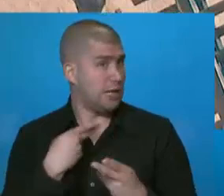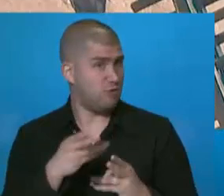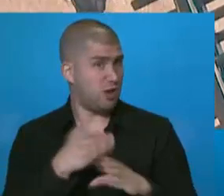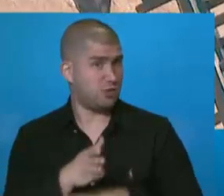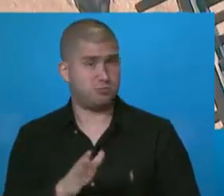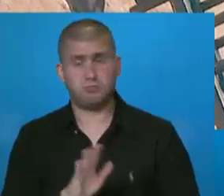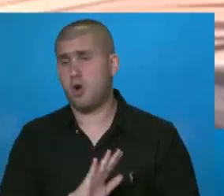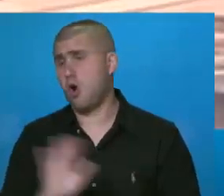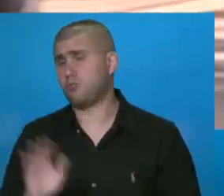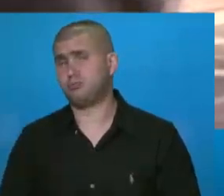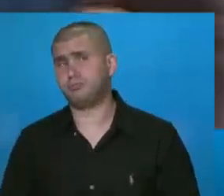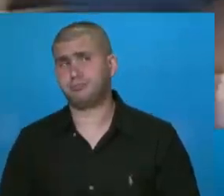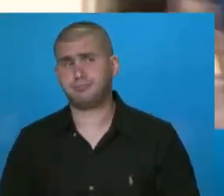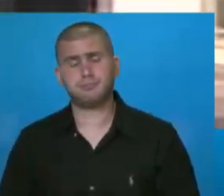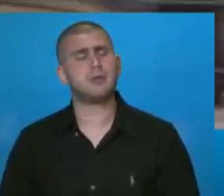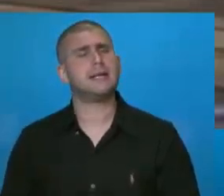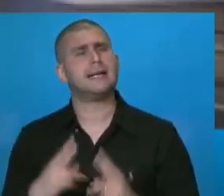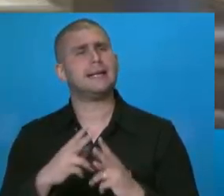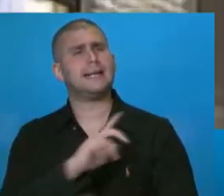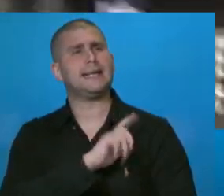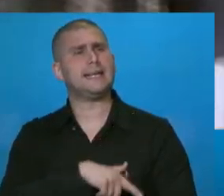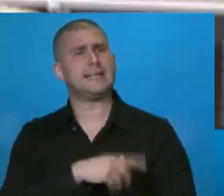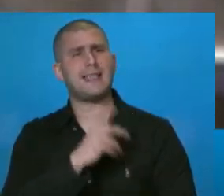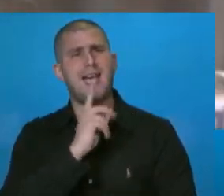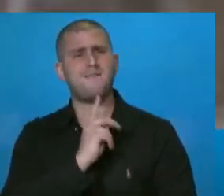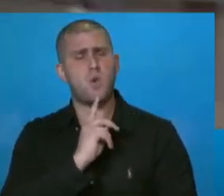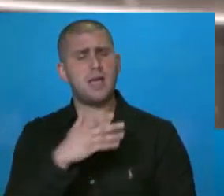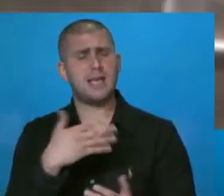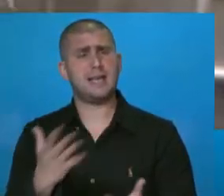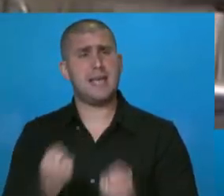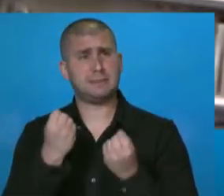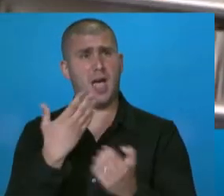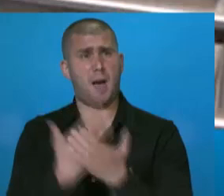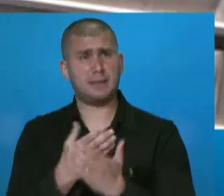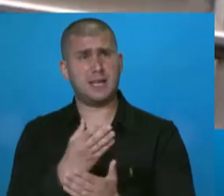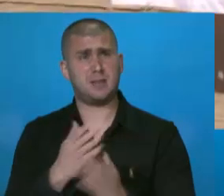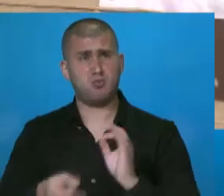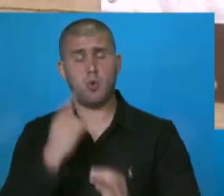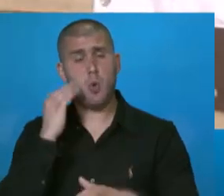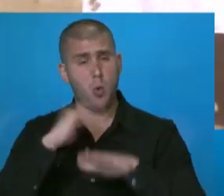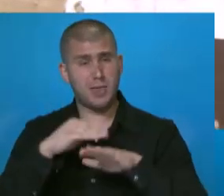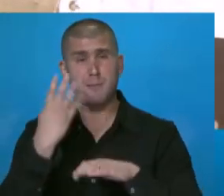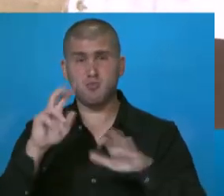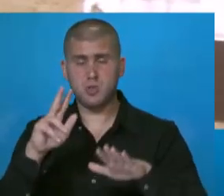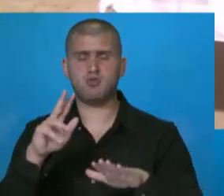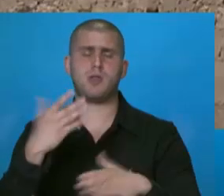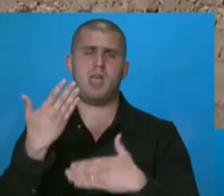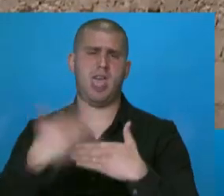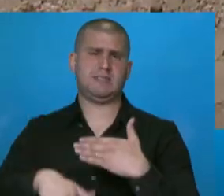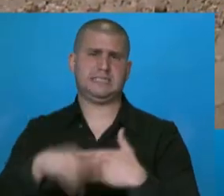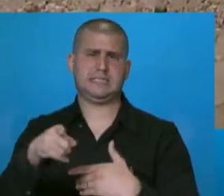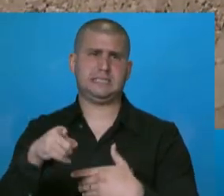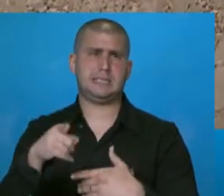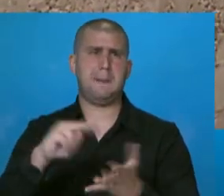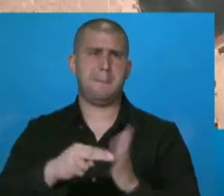להיכנס? לא. עיריית עפולה אימצה את המלצת בית המשפט והודיעה שבתוך 48 שעות החדול מהמדיניות אותה אימצה מאז תחילת